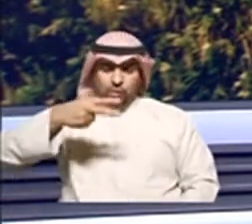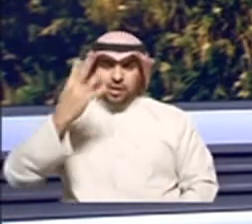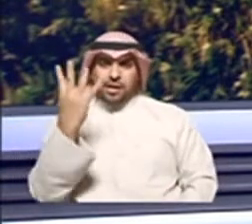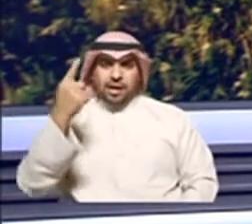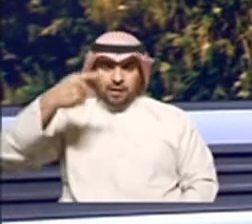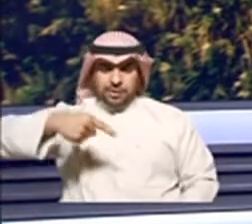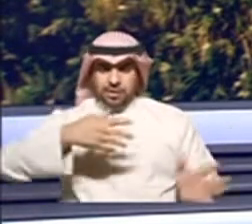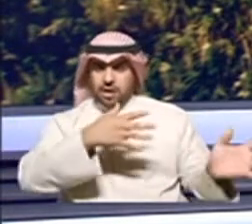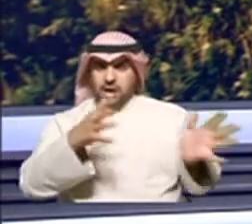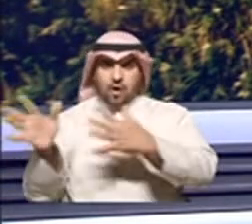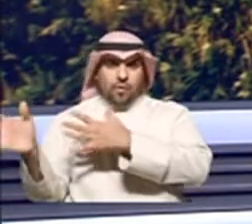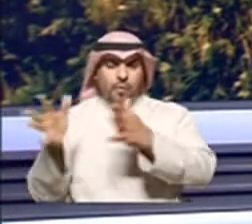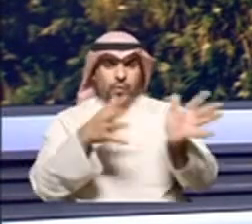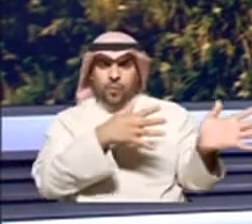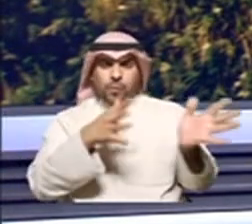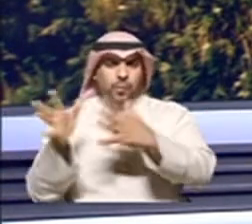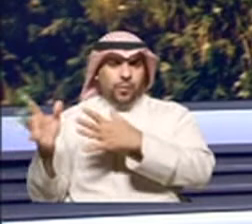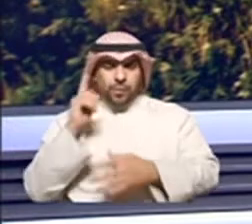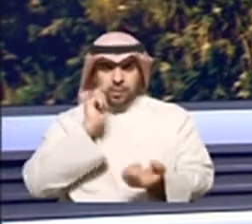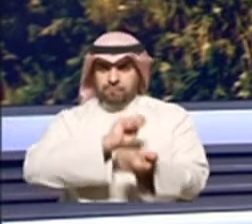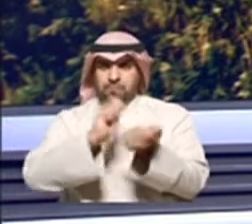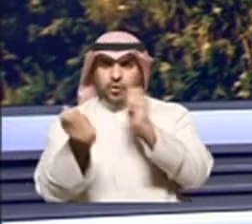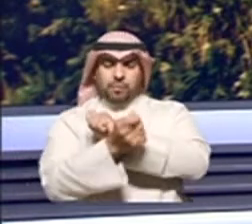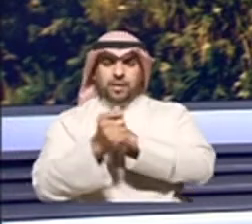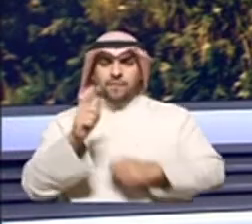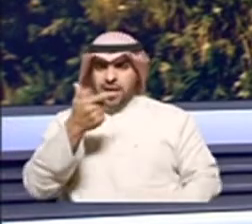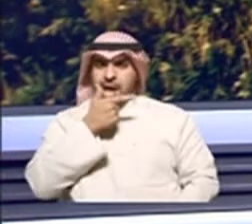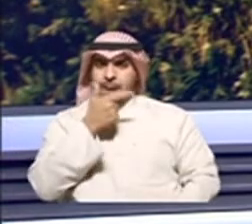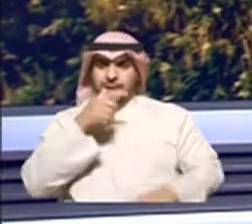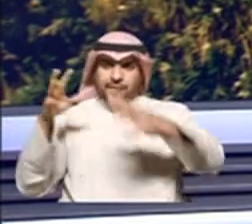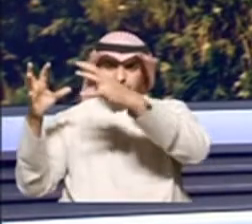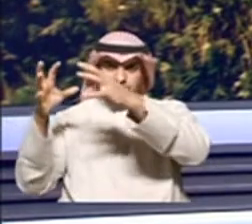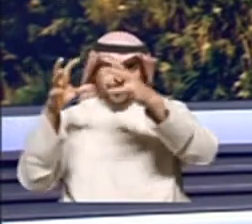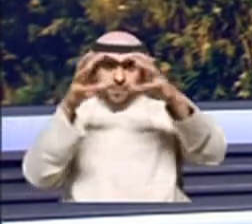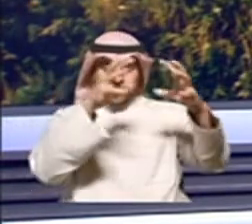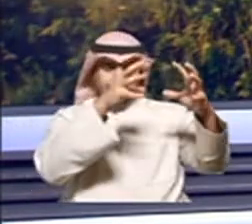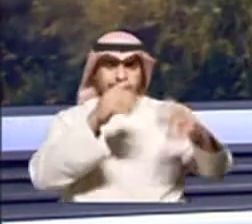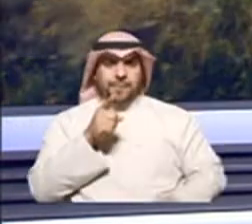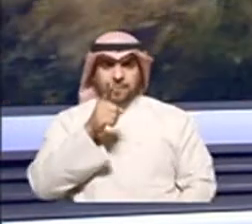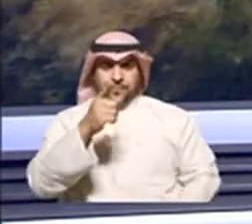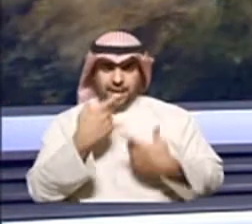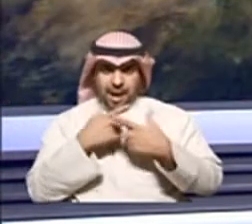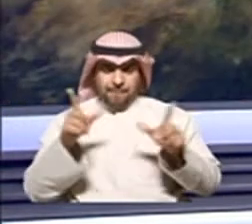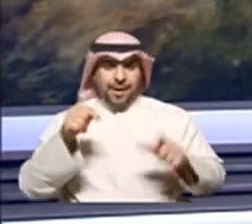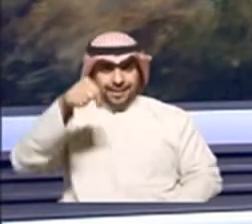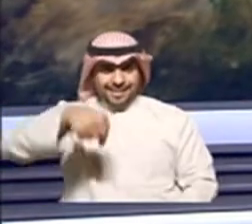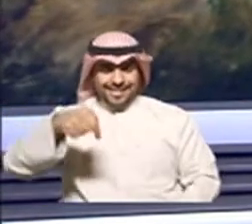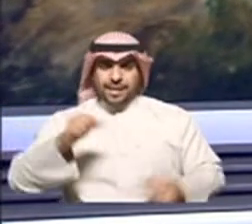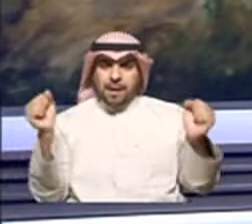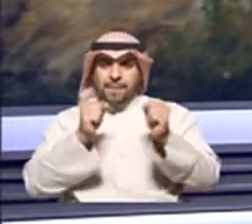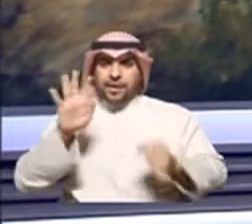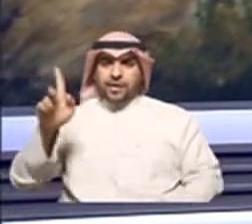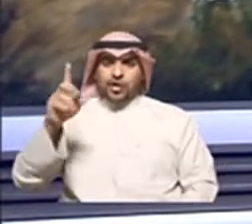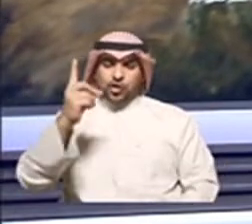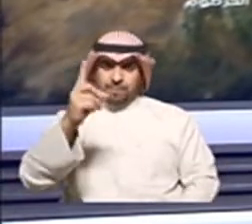الاتجاه إلى كوس من 10 إلى 30 كيلومتر في الساعة مع عبور لبعض السحب بين الحين والآخر. أعزائي المشاهدين، موسم الشط انتهى، واليوم أول أيام